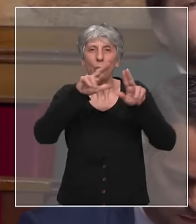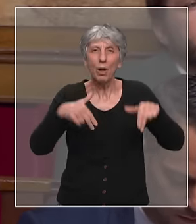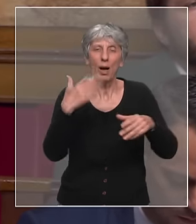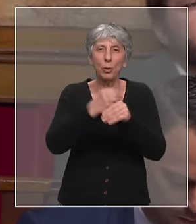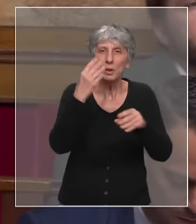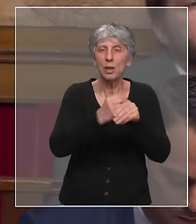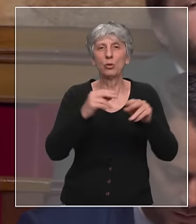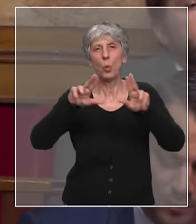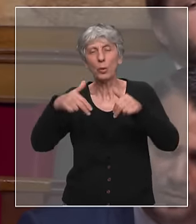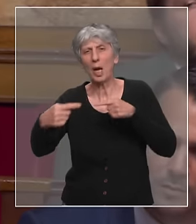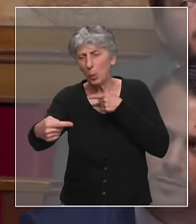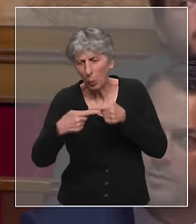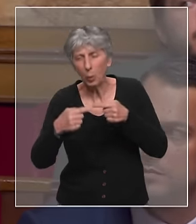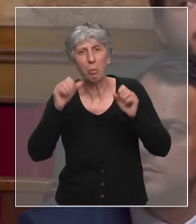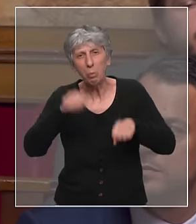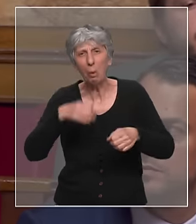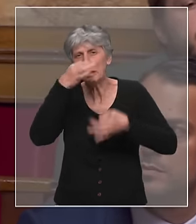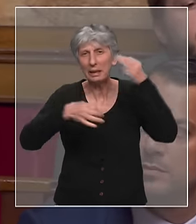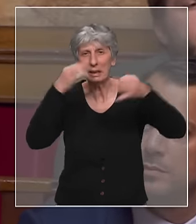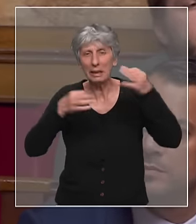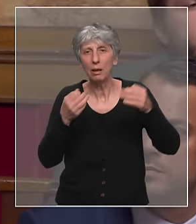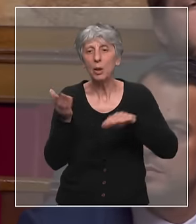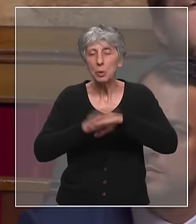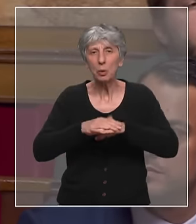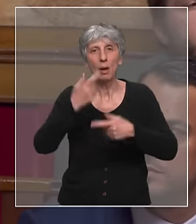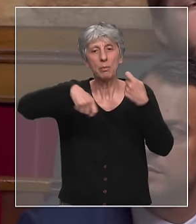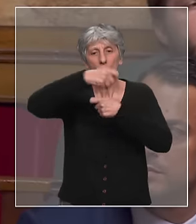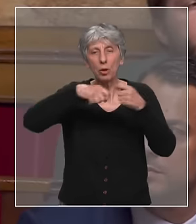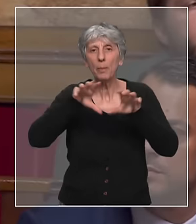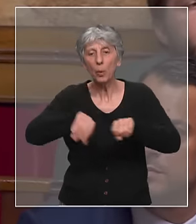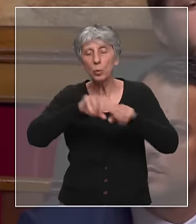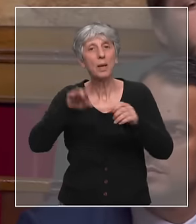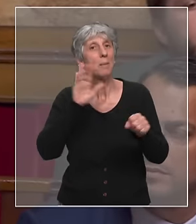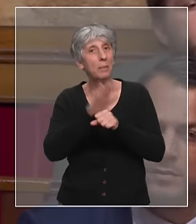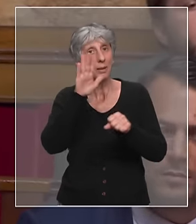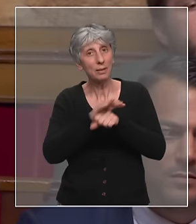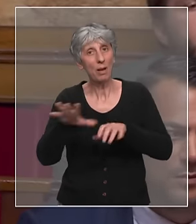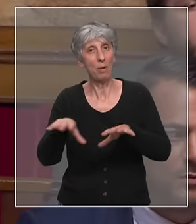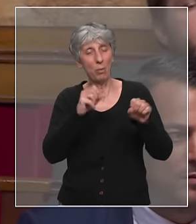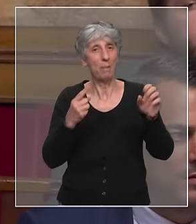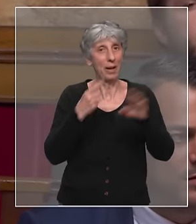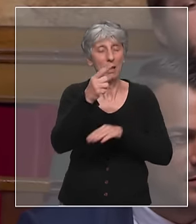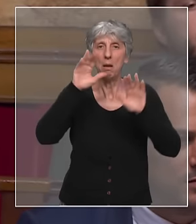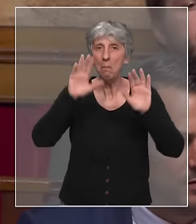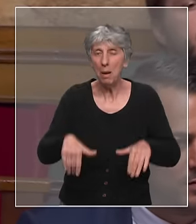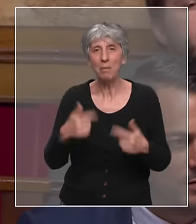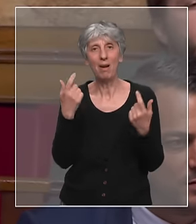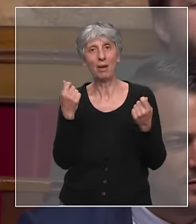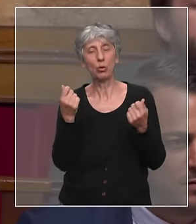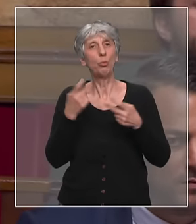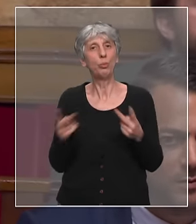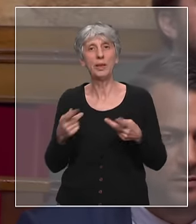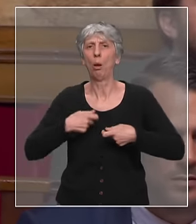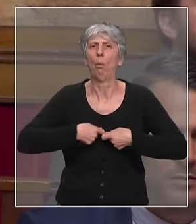courte durée. La réalité, c'est que le marché ne produit pas assez d'emplois pérennes malgré l'argent public dont vous arrosez